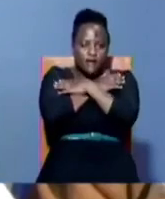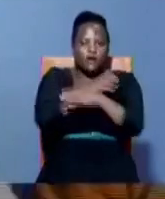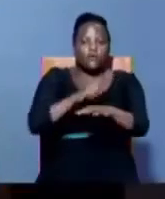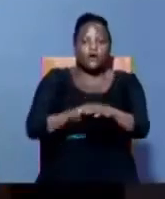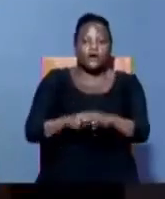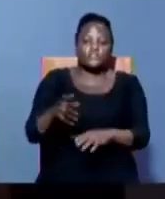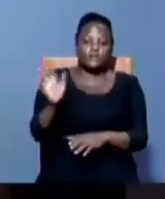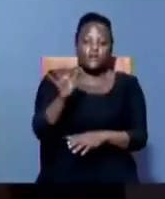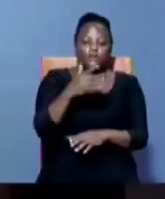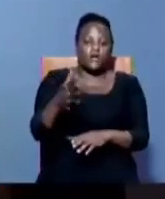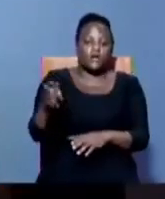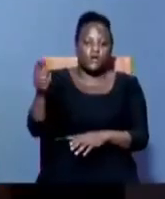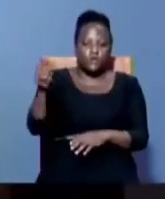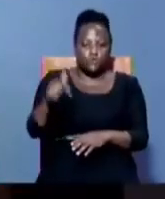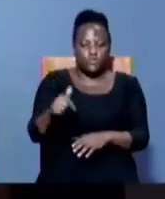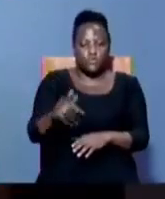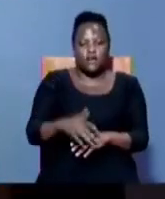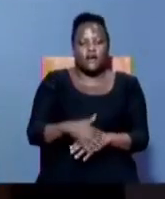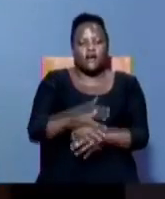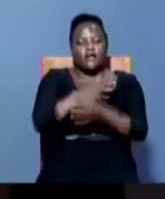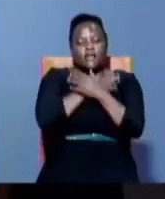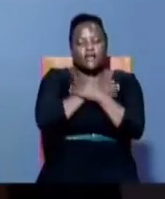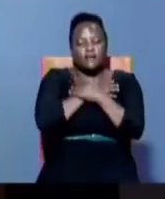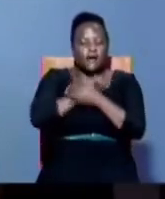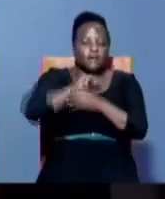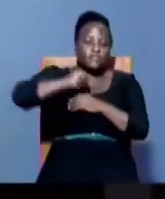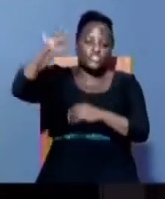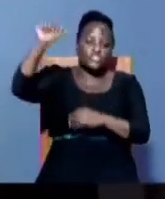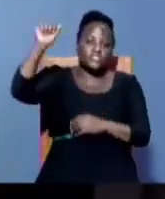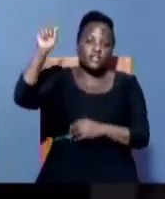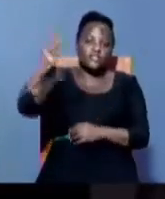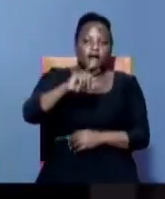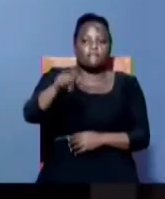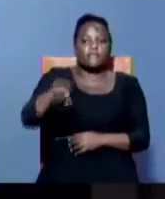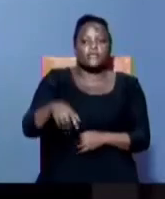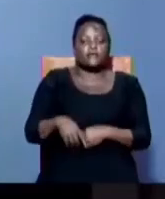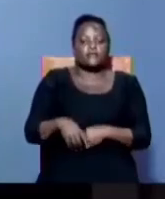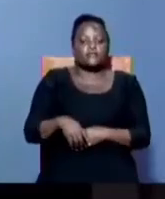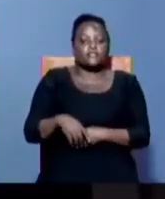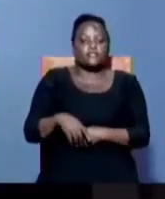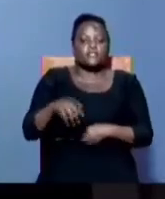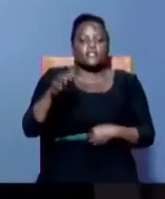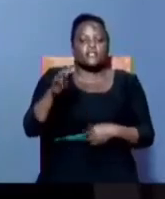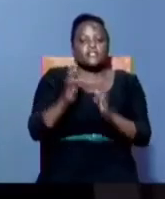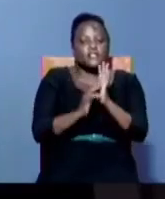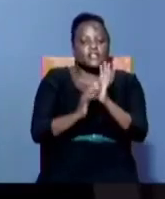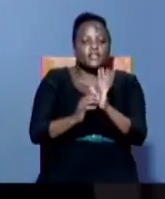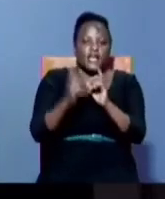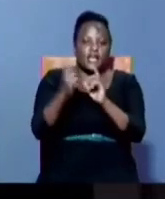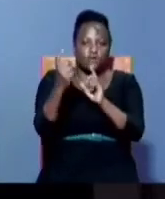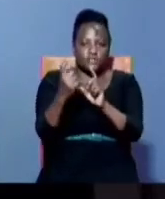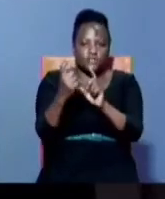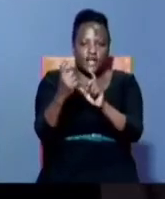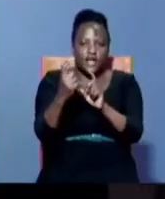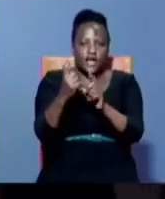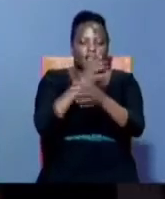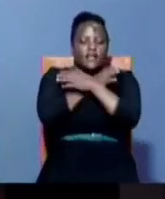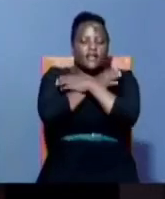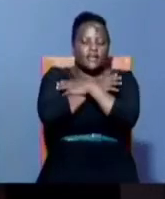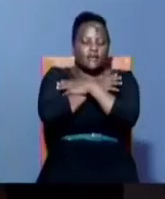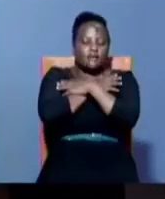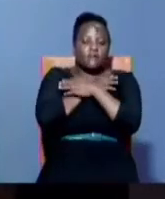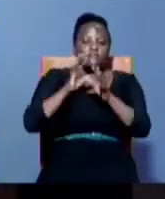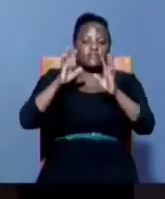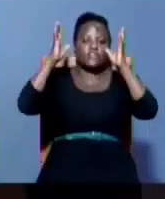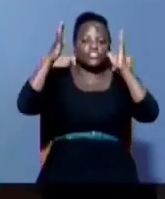yashinda dhambi. Jioni ya leo sheria ya Mungu vinakutana na neema. Vinaishi milele na Mungu ameshika